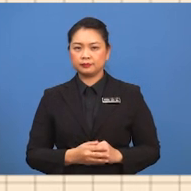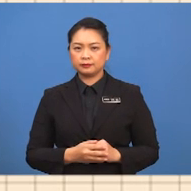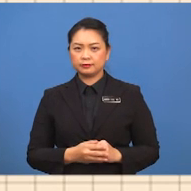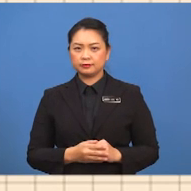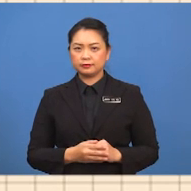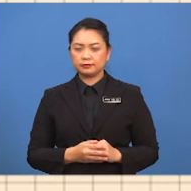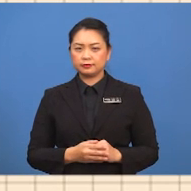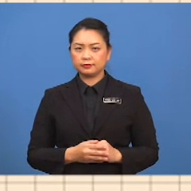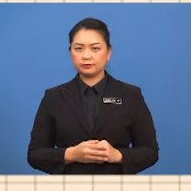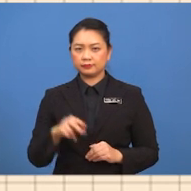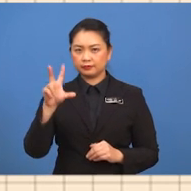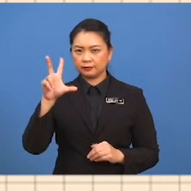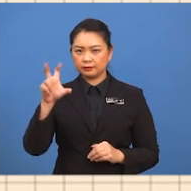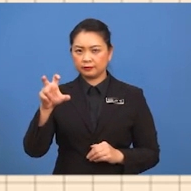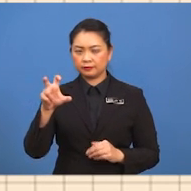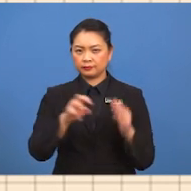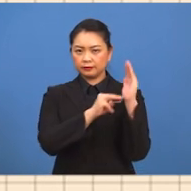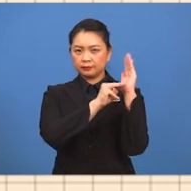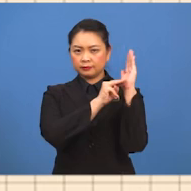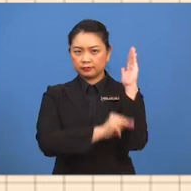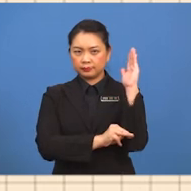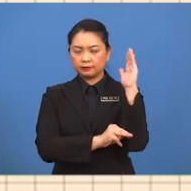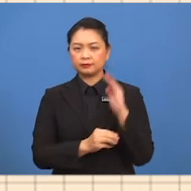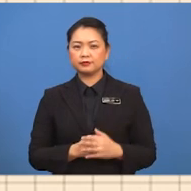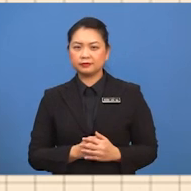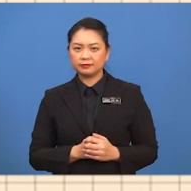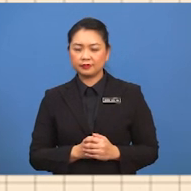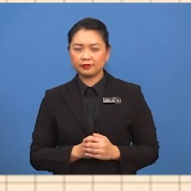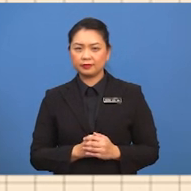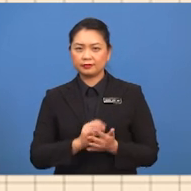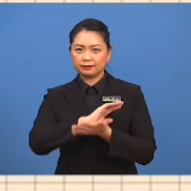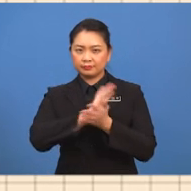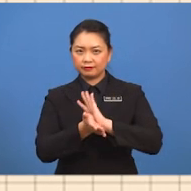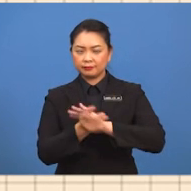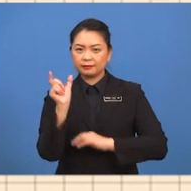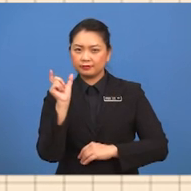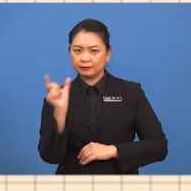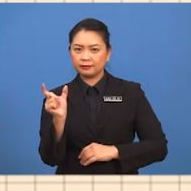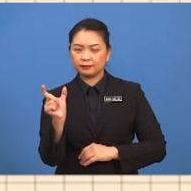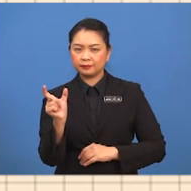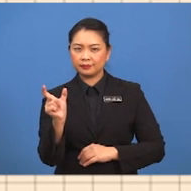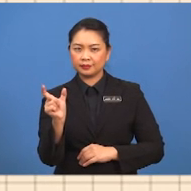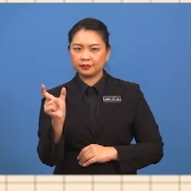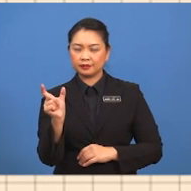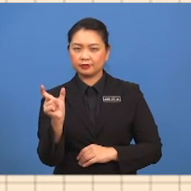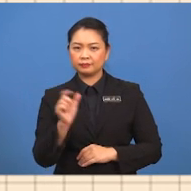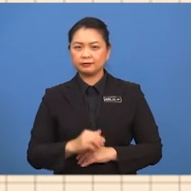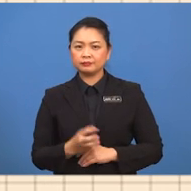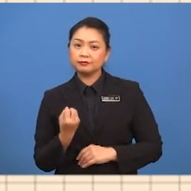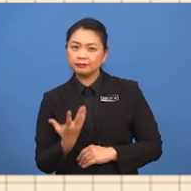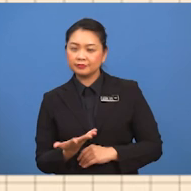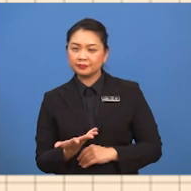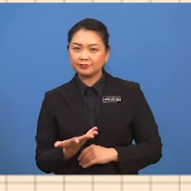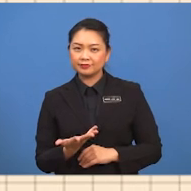nilai minimum ialah 30 kilogram. Jadi julat ialah 40